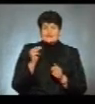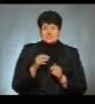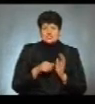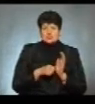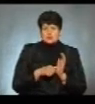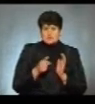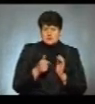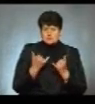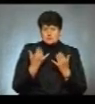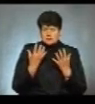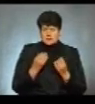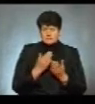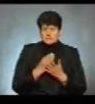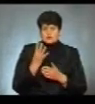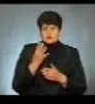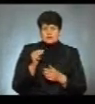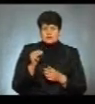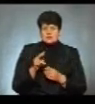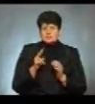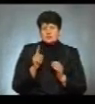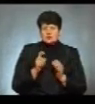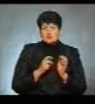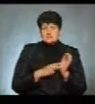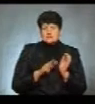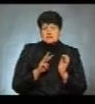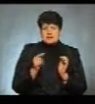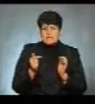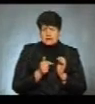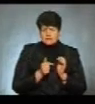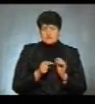гривень, на сьогодні вона становить 4173 гривні.